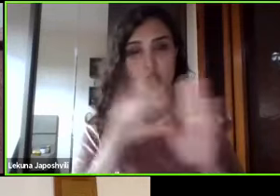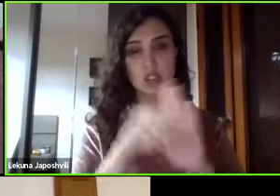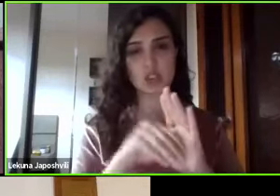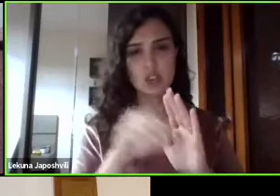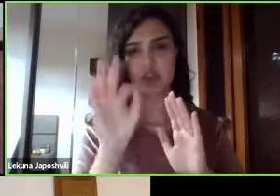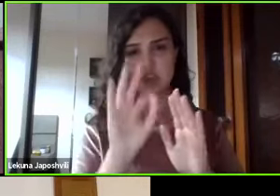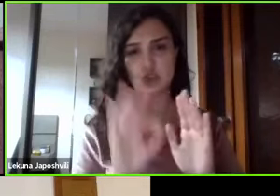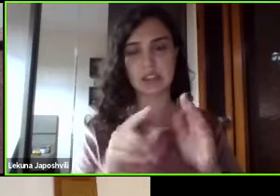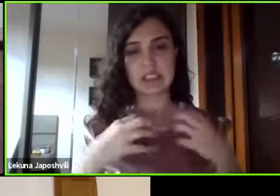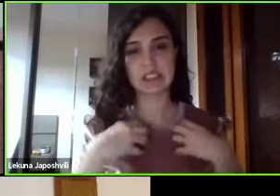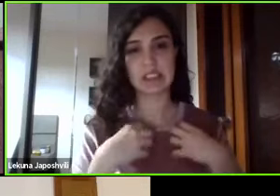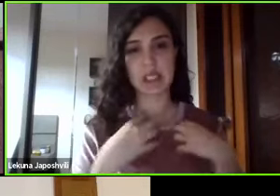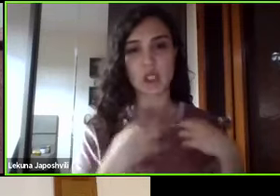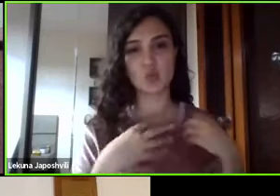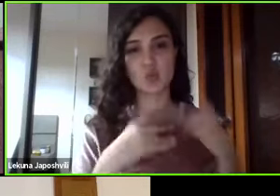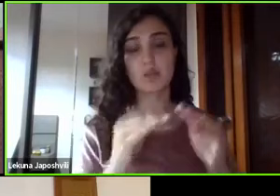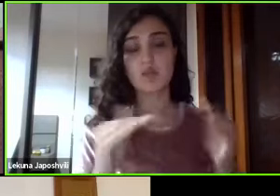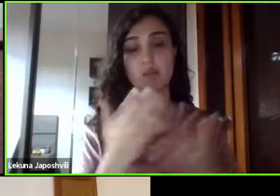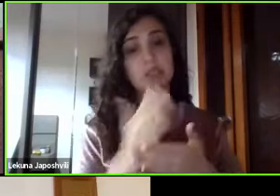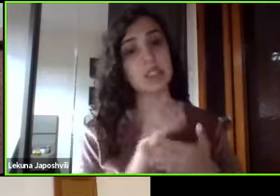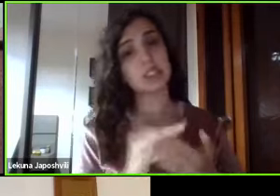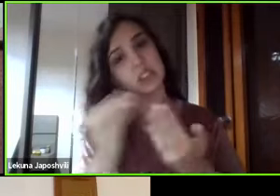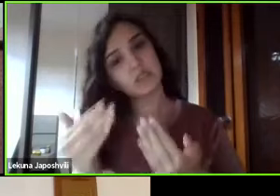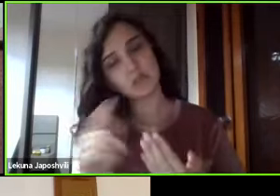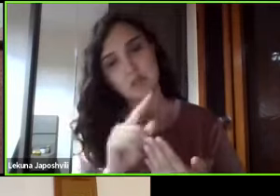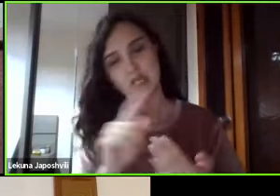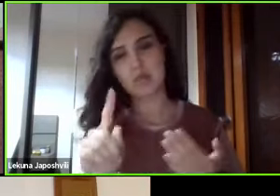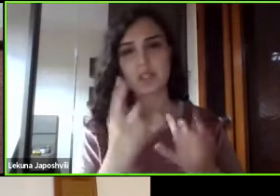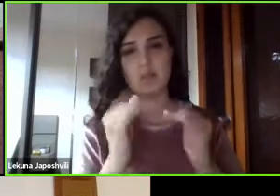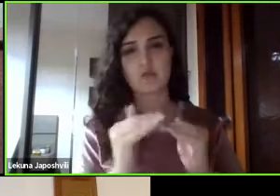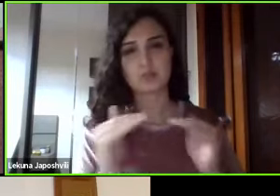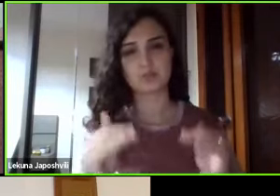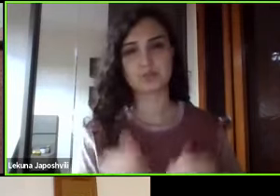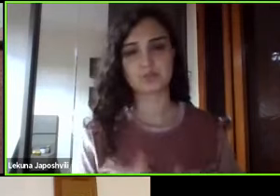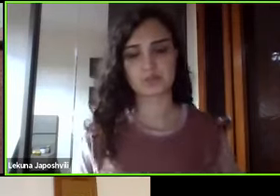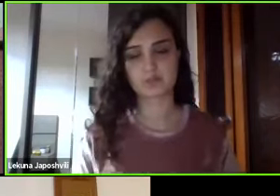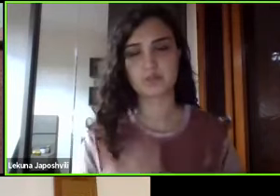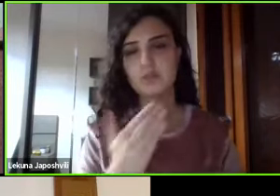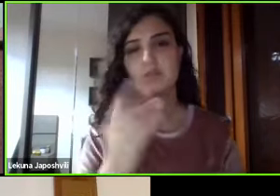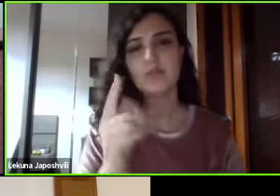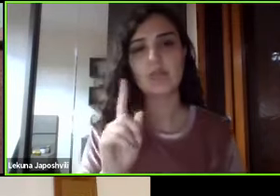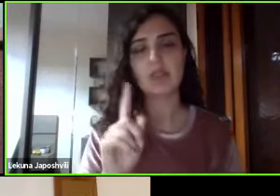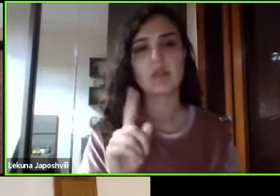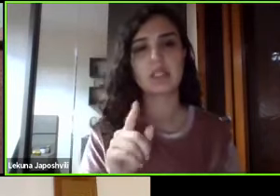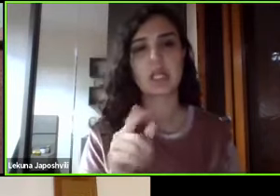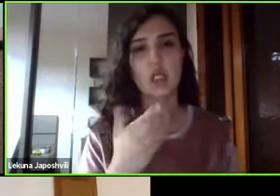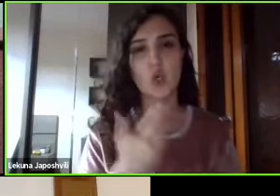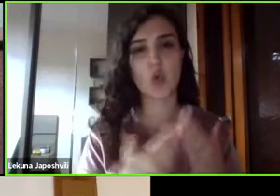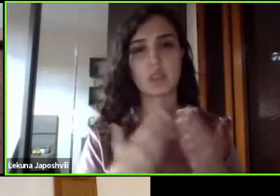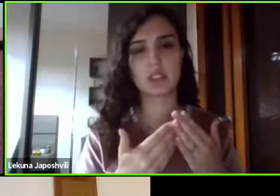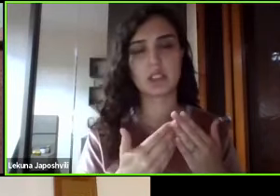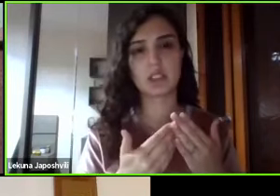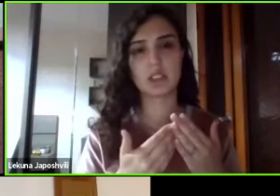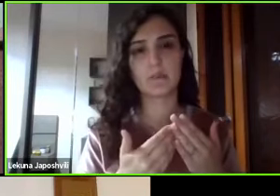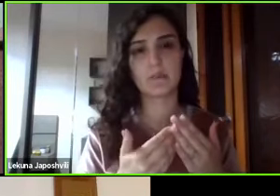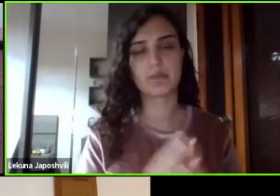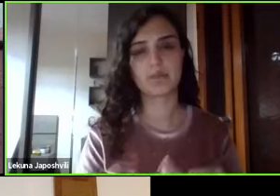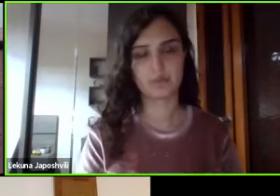არანაკლებ სტრესულია ბავშვების ნაწილისთვის, მაგრამ ნუ საბავშვო ბაღი მითუმეტეს და თქვენ რა რეკომენდაციით რომელიც არის